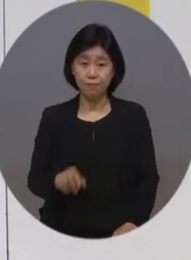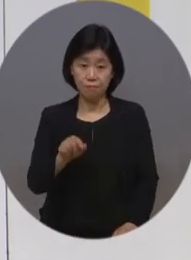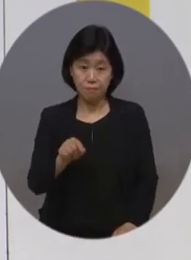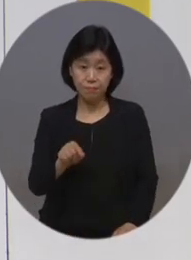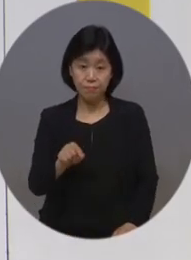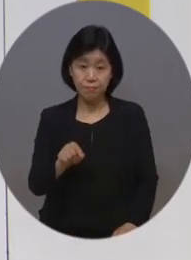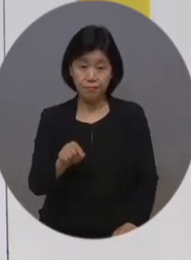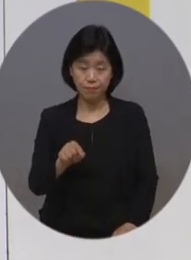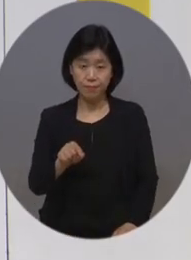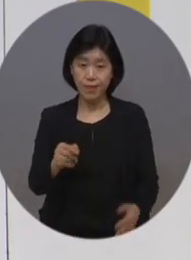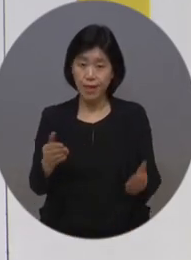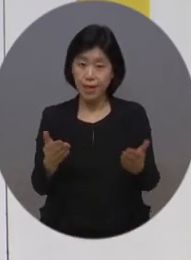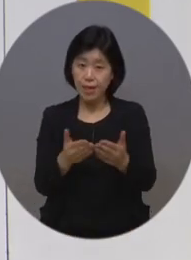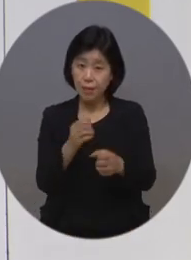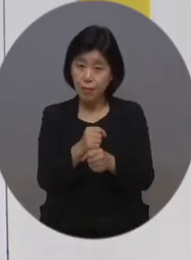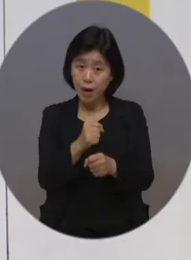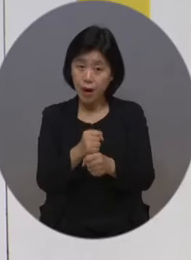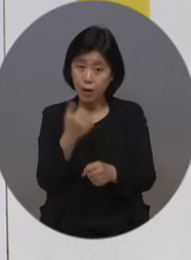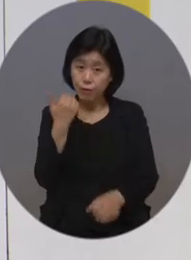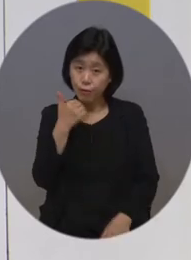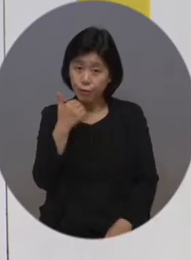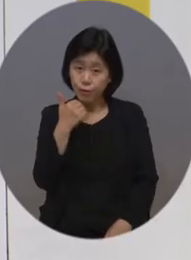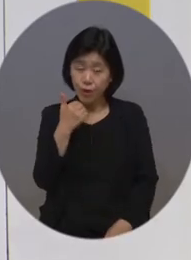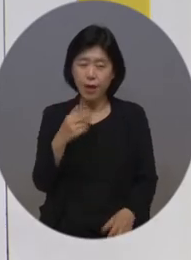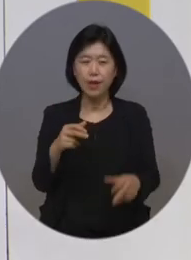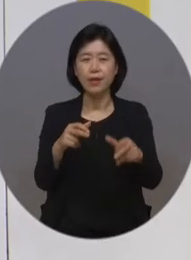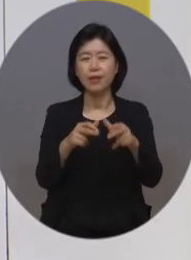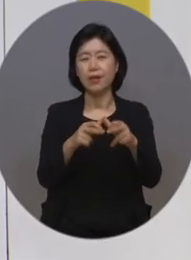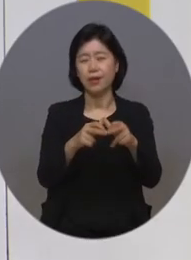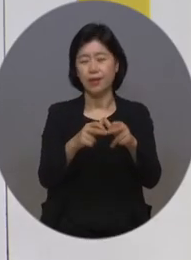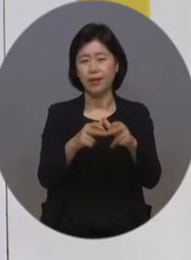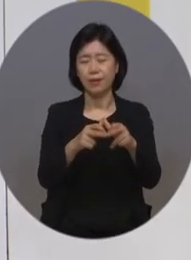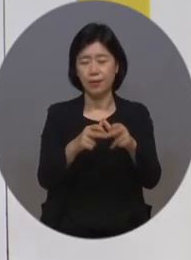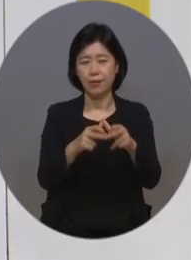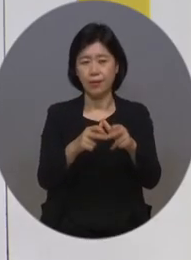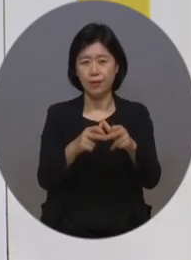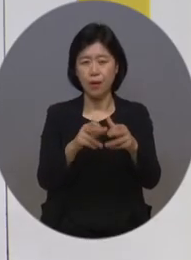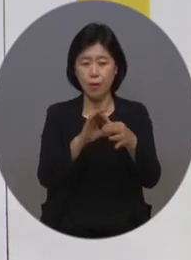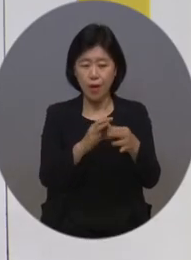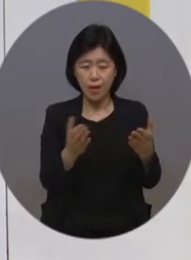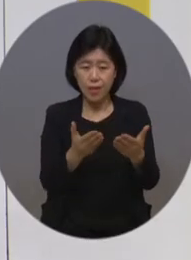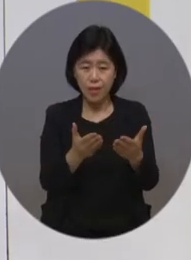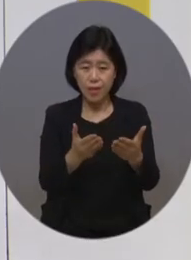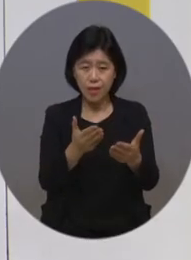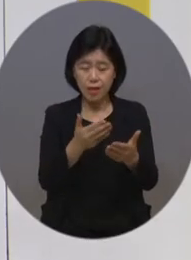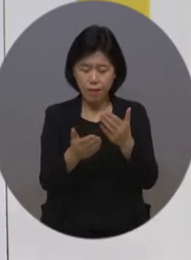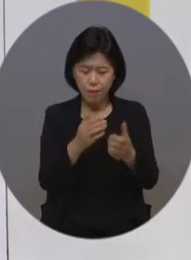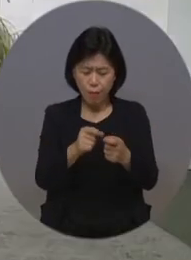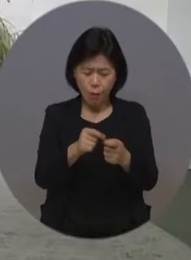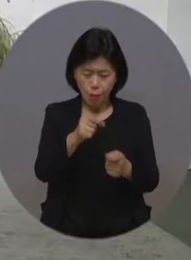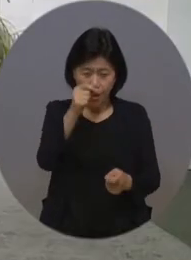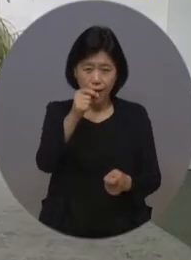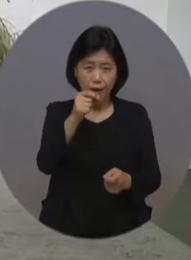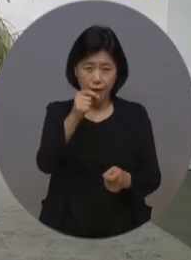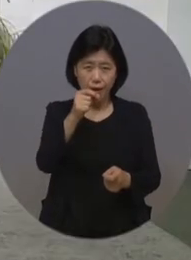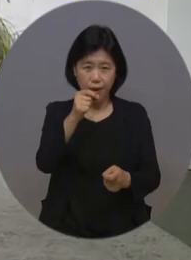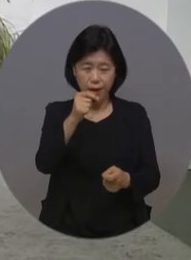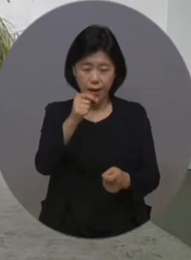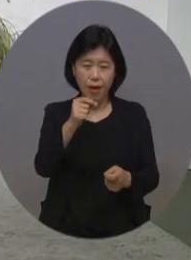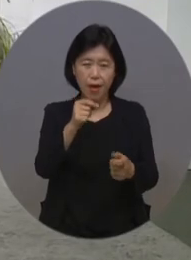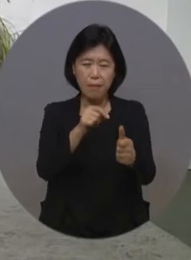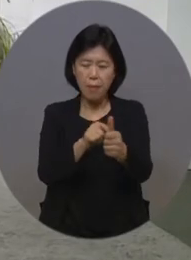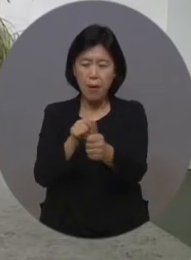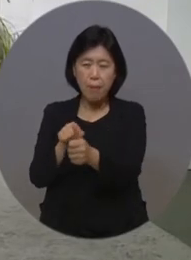장애인복지 과장이나 4 사회복지사 국장이 있기 때문에 가능한 거에요 예 그럼 뭐 최고의 복지는